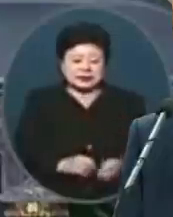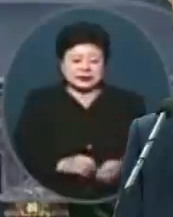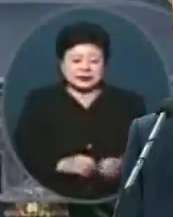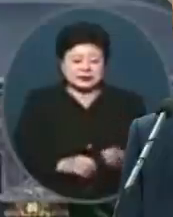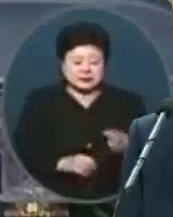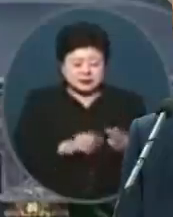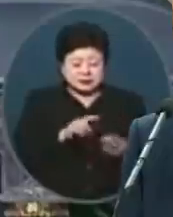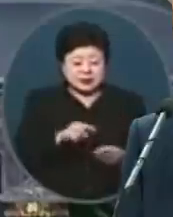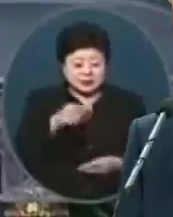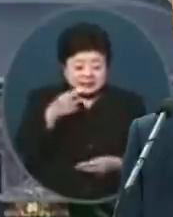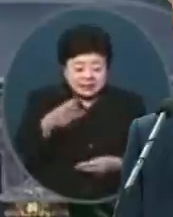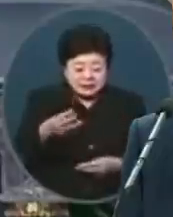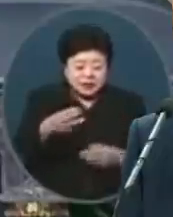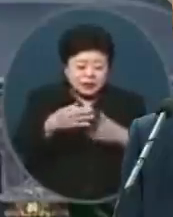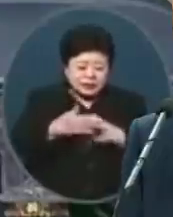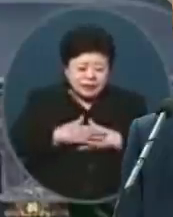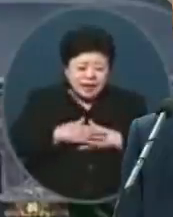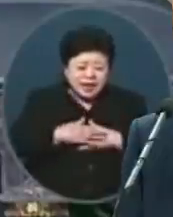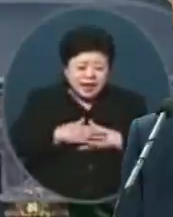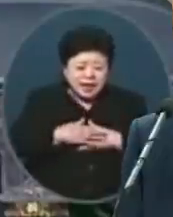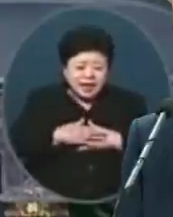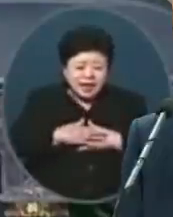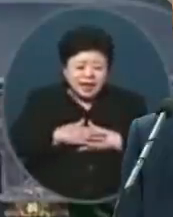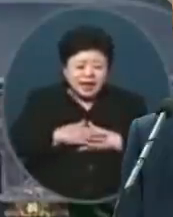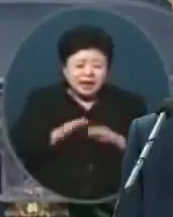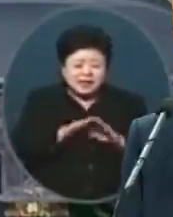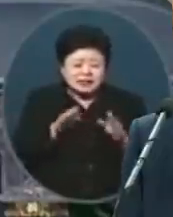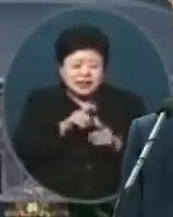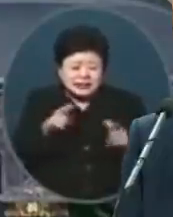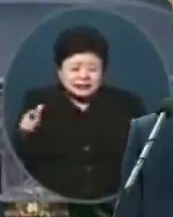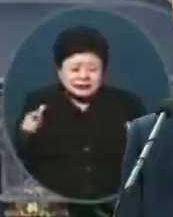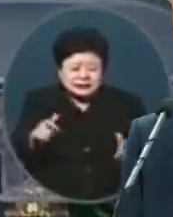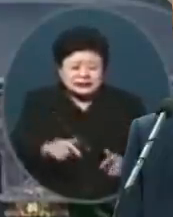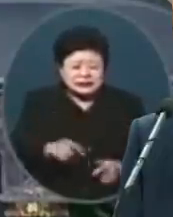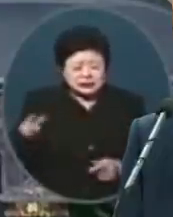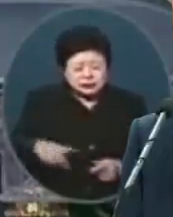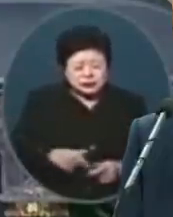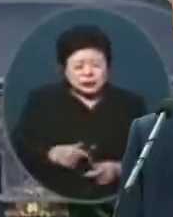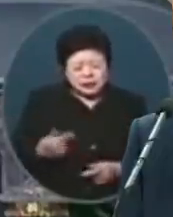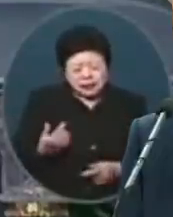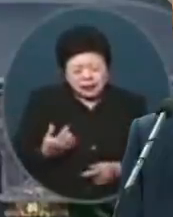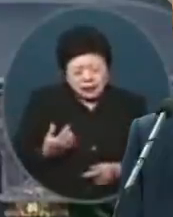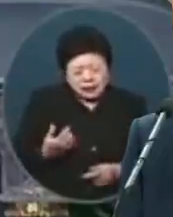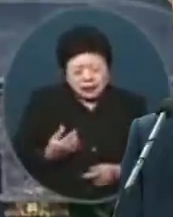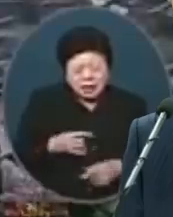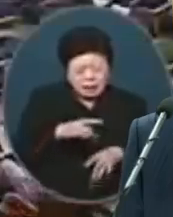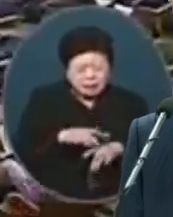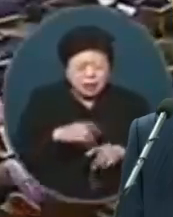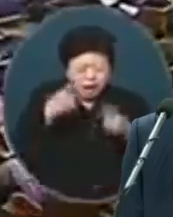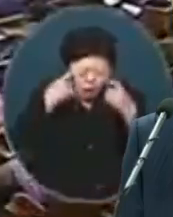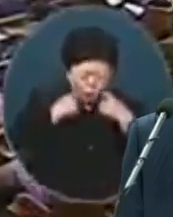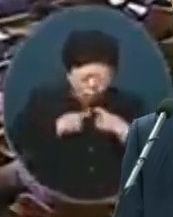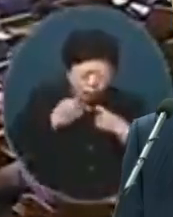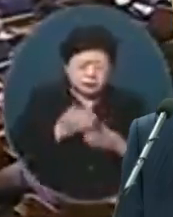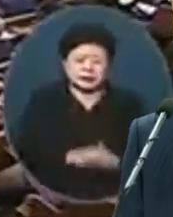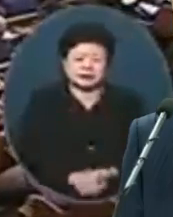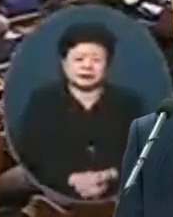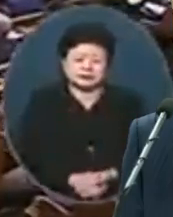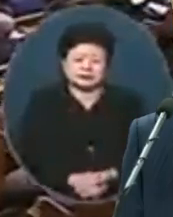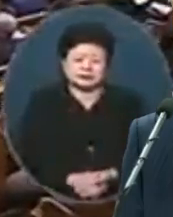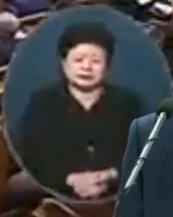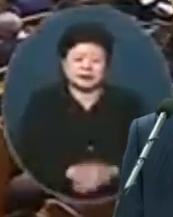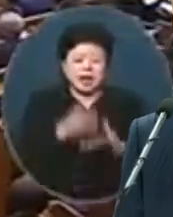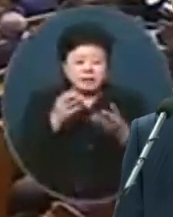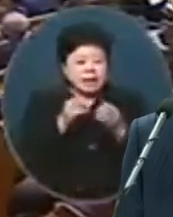32편 3절에 내가 입을 열지 아니할 때 종일 신음함으로 내 뼈가 쇠하였나이다.